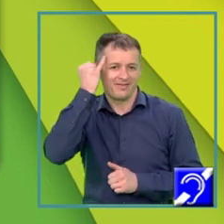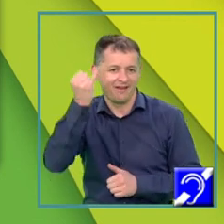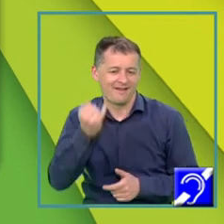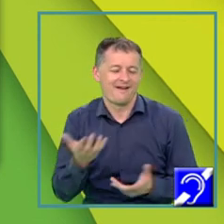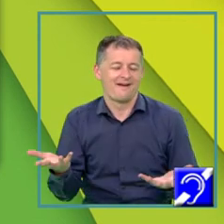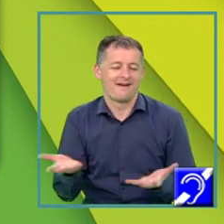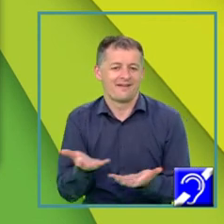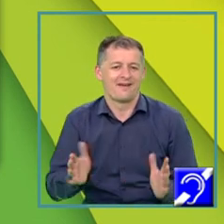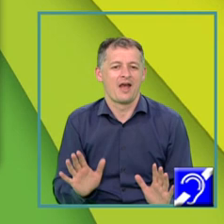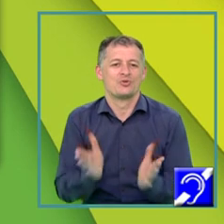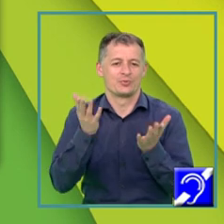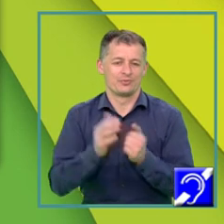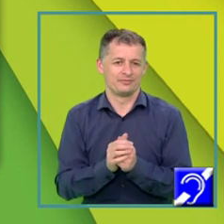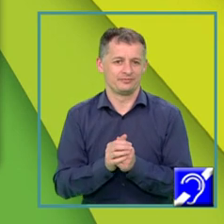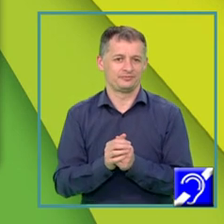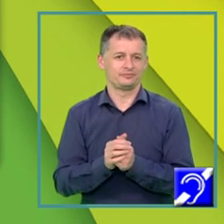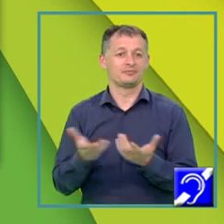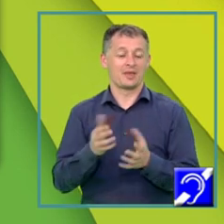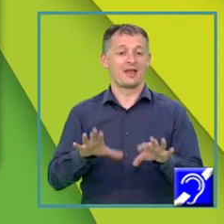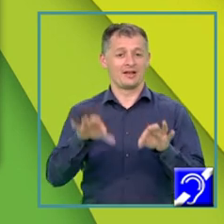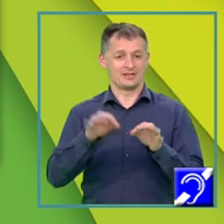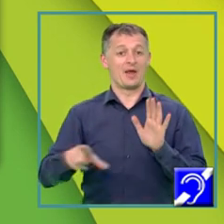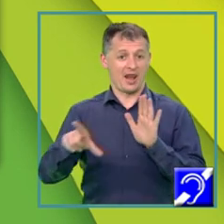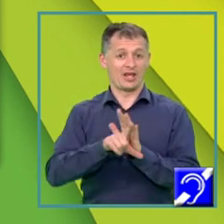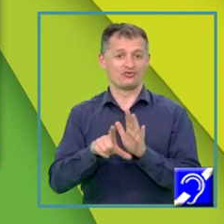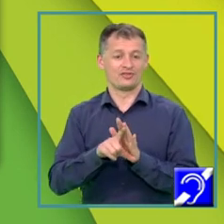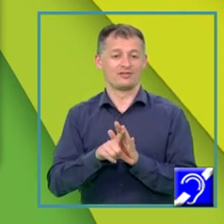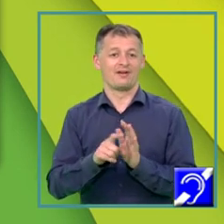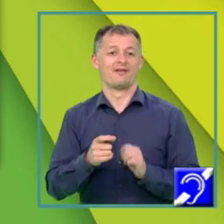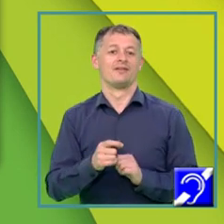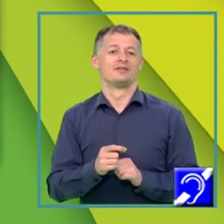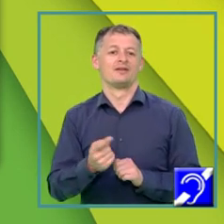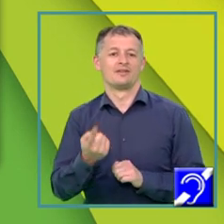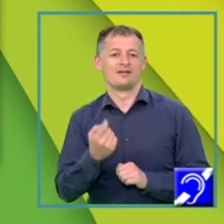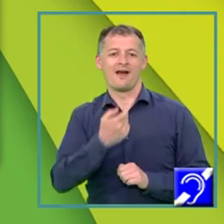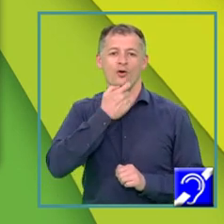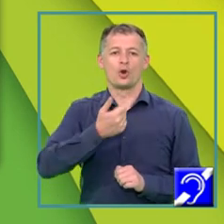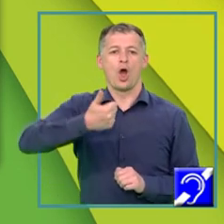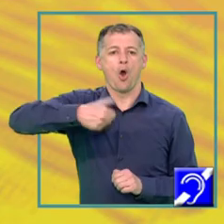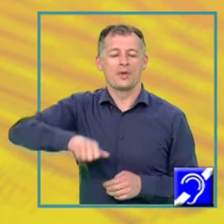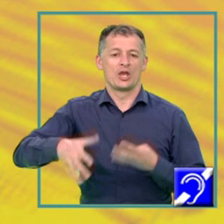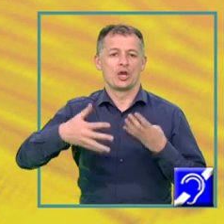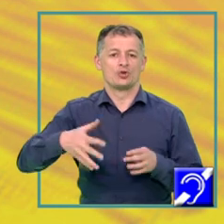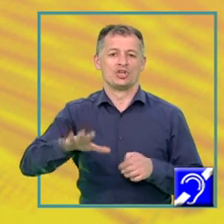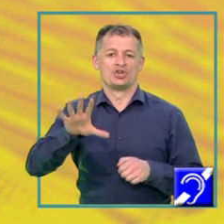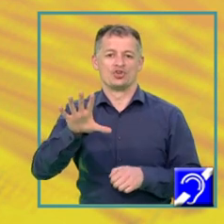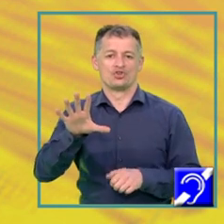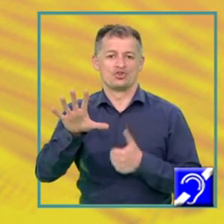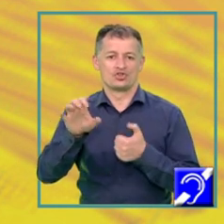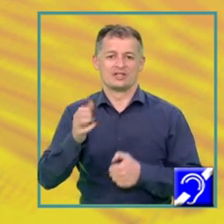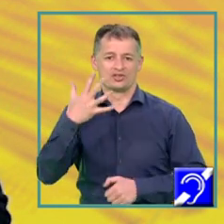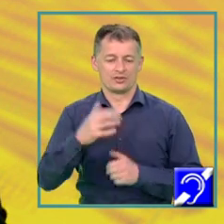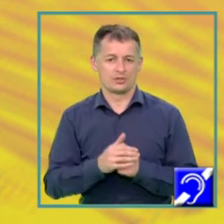noi am plecat, prevedere pe care o regăsim în legea fundamentală din anul 1965. Și ultimul